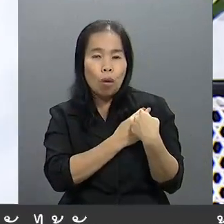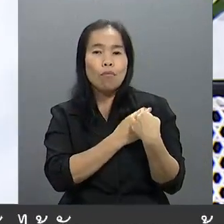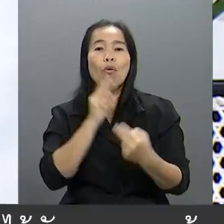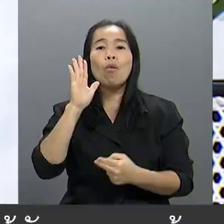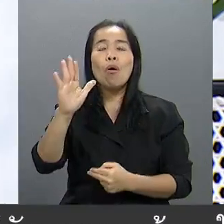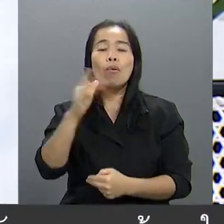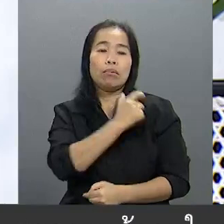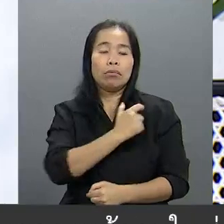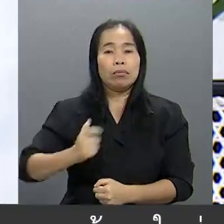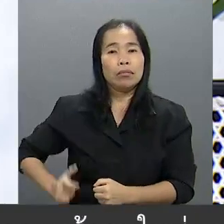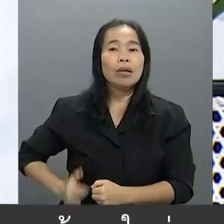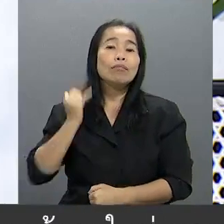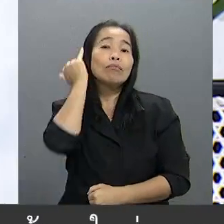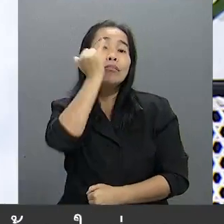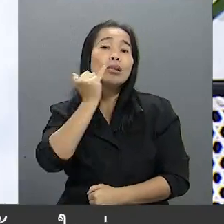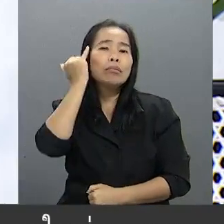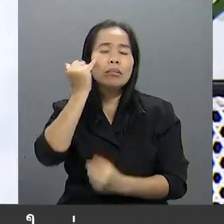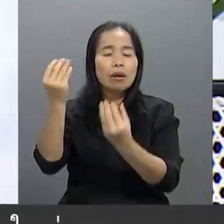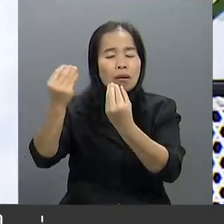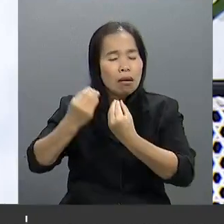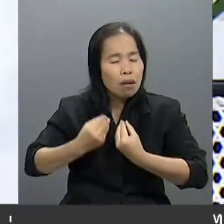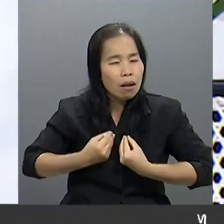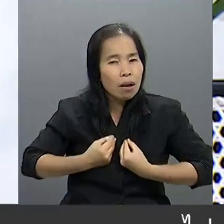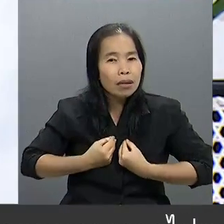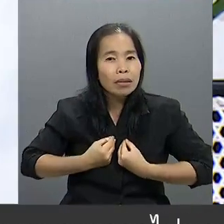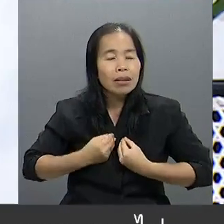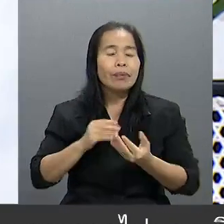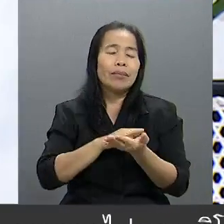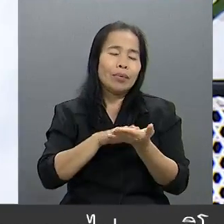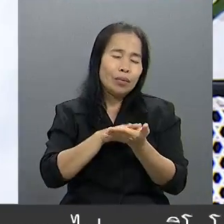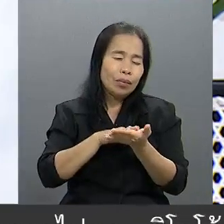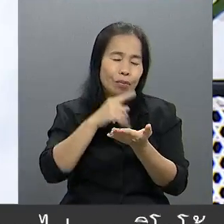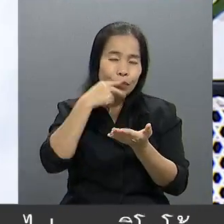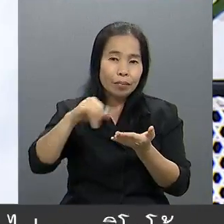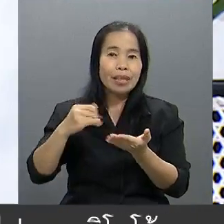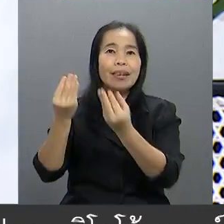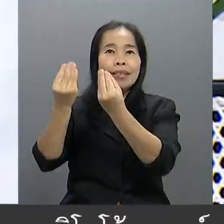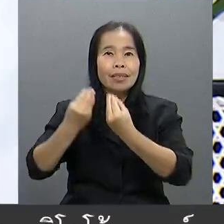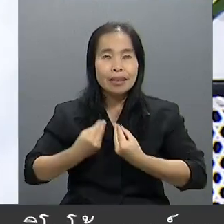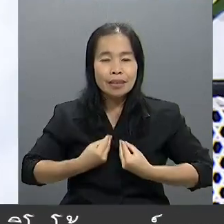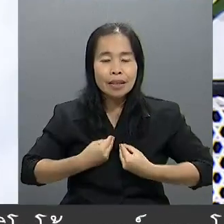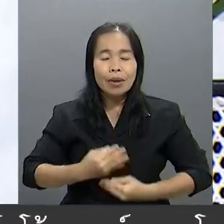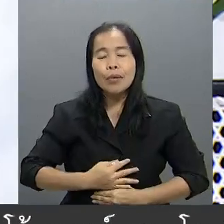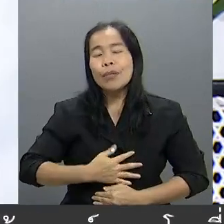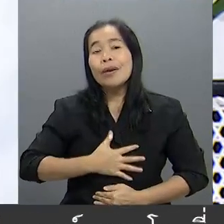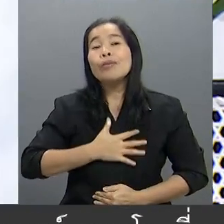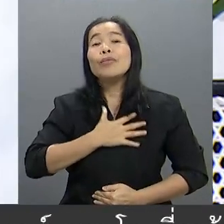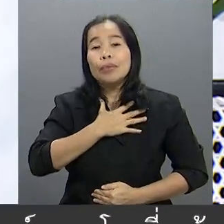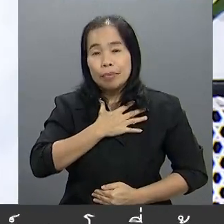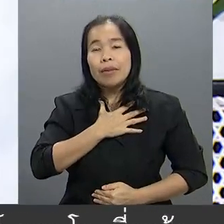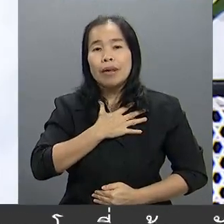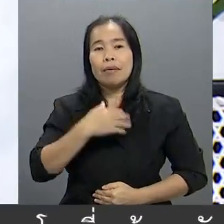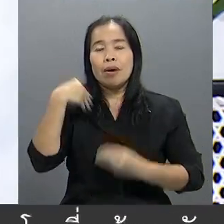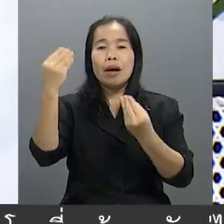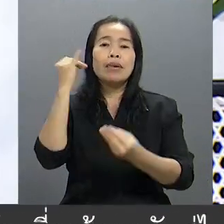นับเป็นพระมหากรุณาธิขออไปค่ะนับเป็นพระมหากรุณาธิคุณอย่างหาที่สุดมิได้นะคะที่พระองค์ทรงมีต่อพวกเราชาวไท